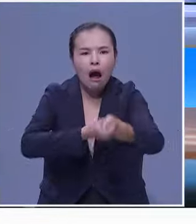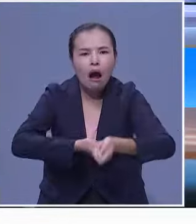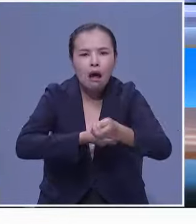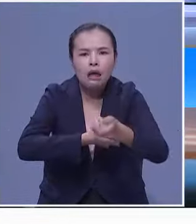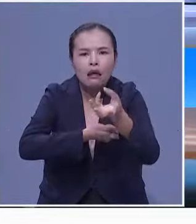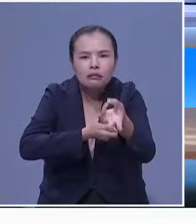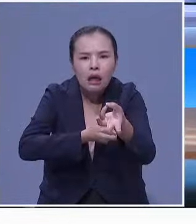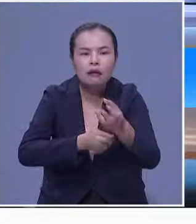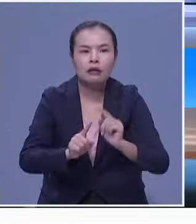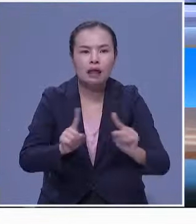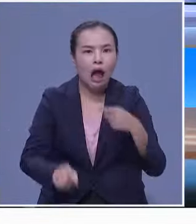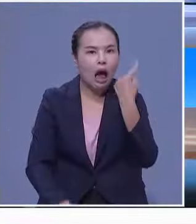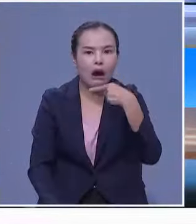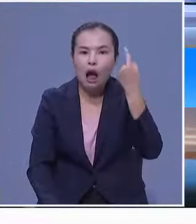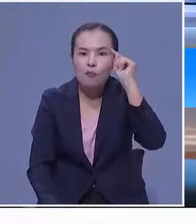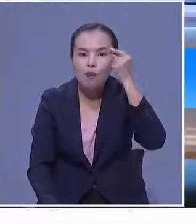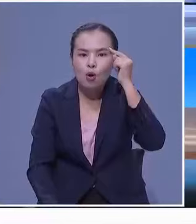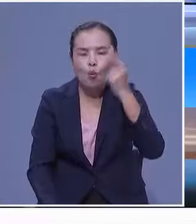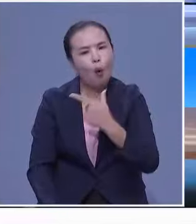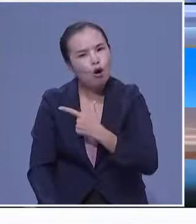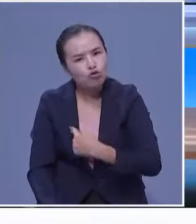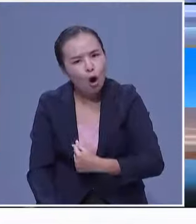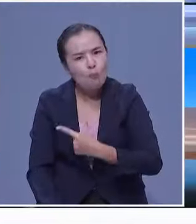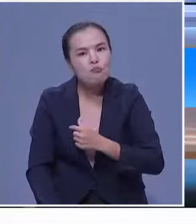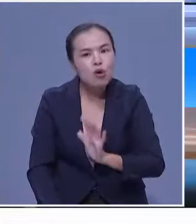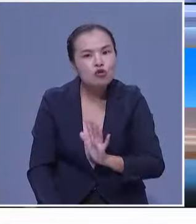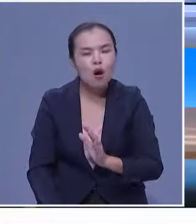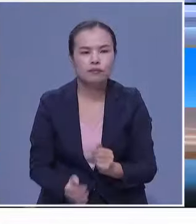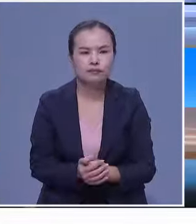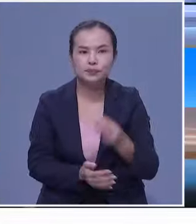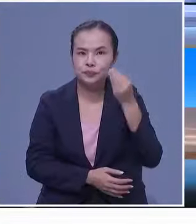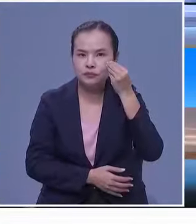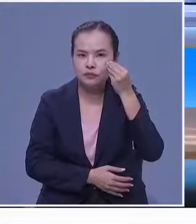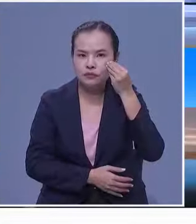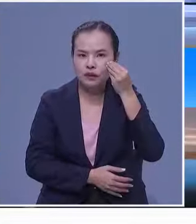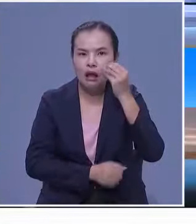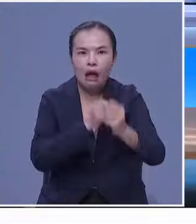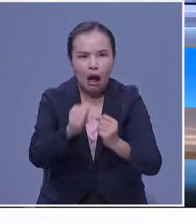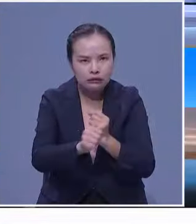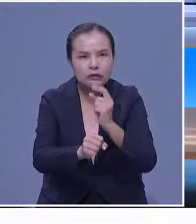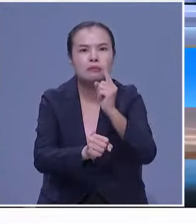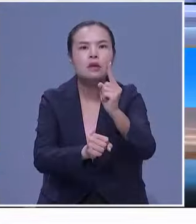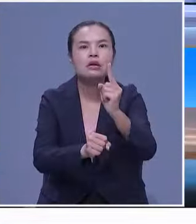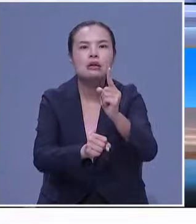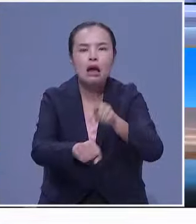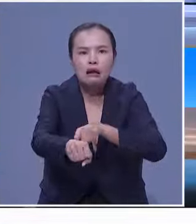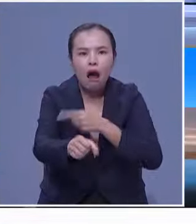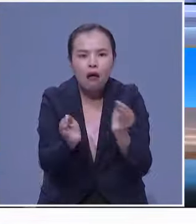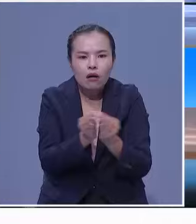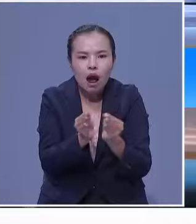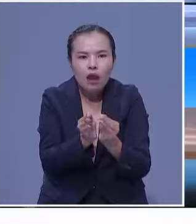ใช่ใช ่แต่ว่าไม่มีใครรู้จักหรือว่านิยมชมชอบนะคะช่วงแรกคุณพิธาใช้เวลากว่า1ปีในการดึงคะแนนขึ้